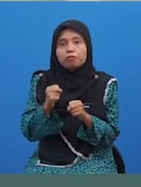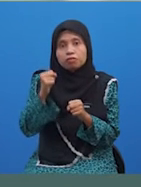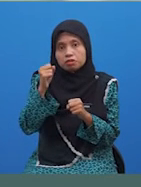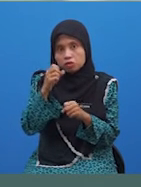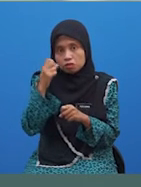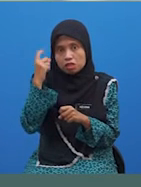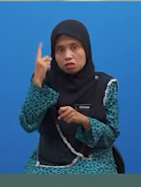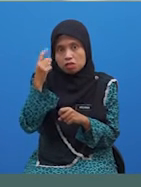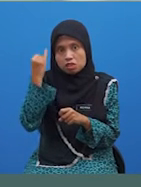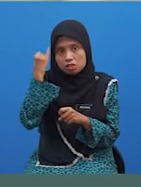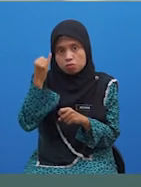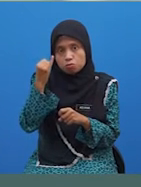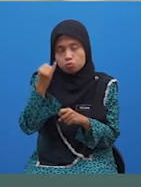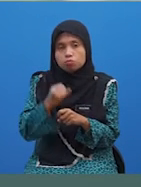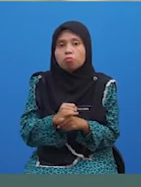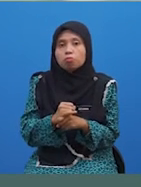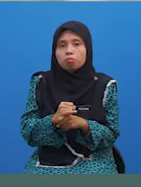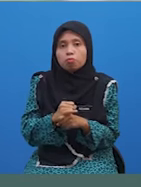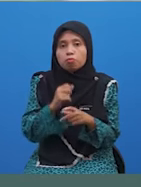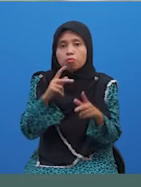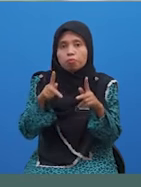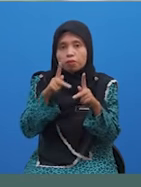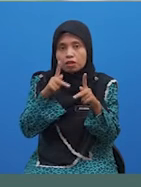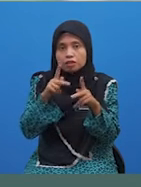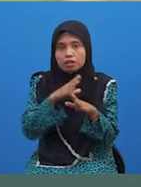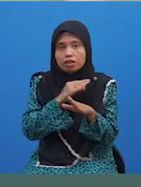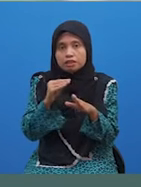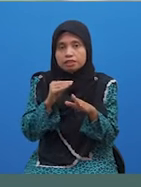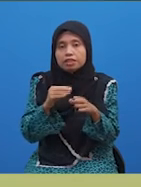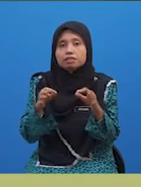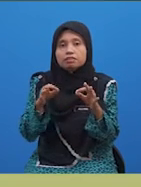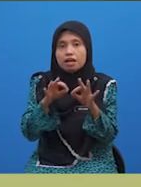ilmu morfologi dan sintaksis secara mendalam.